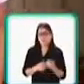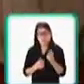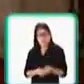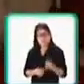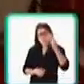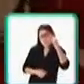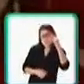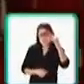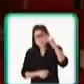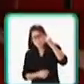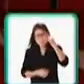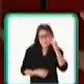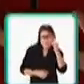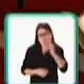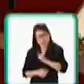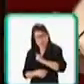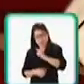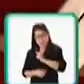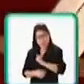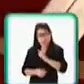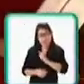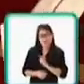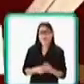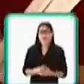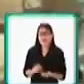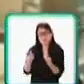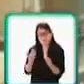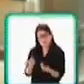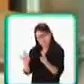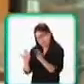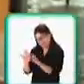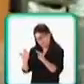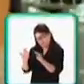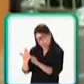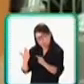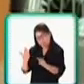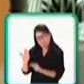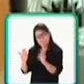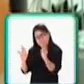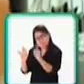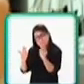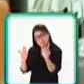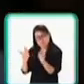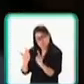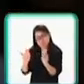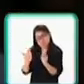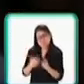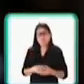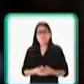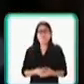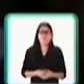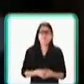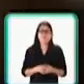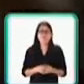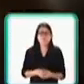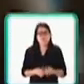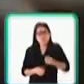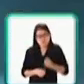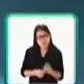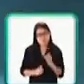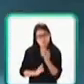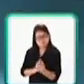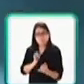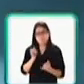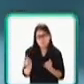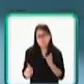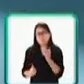จ ้งประมาณนั้นนะก็เหมือนจี้ไปว่าคือพยายามอ่านให้มันเยอะๆเรียนให้มันเยอะ ๆคือให้เข้าใจไง ดูให้มันเยอะ ๆให้เ